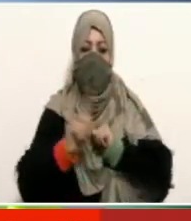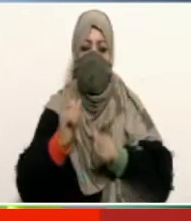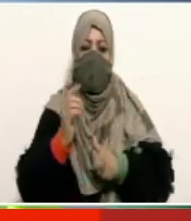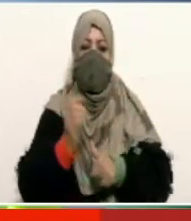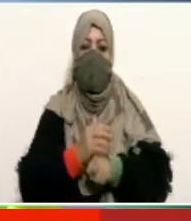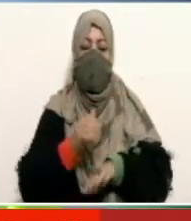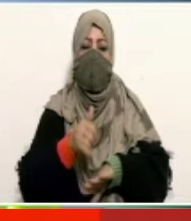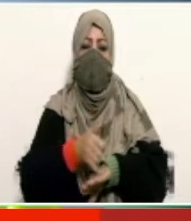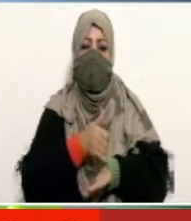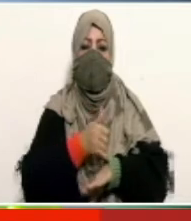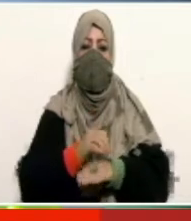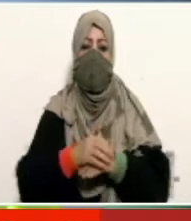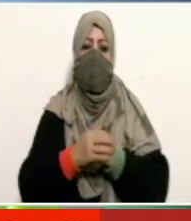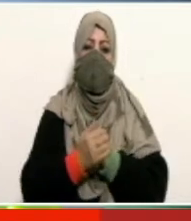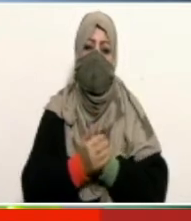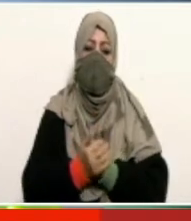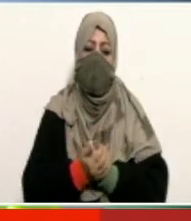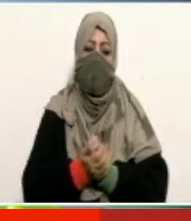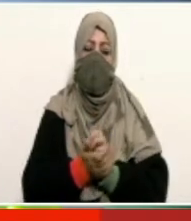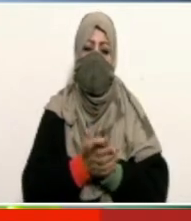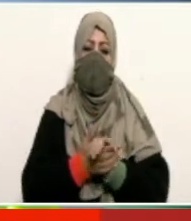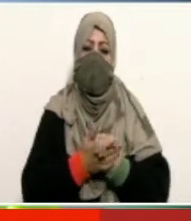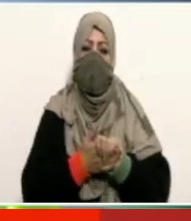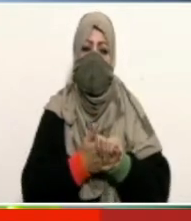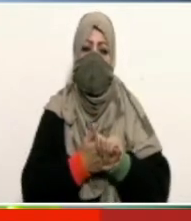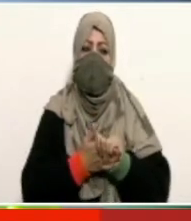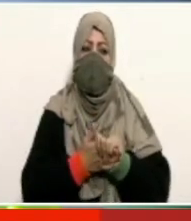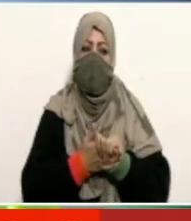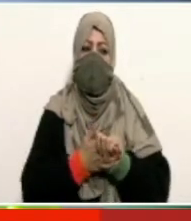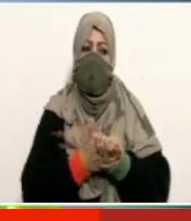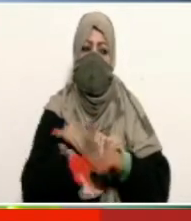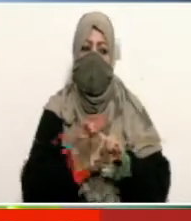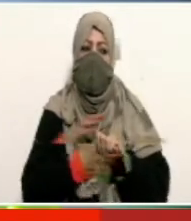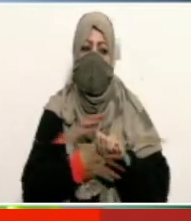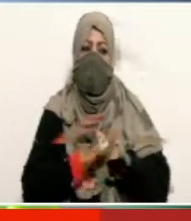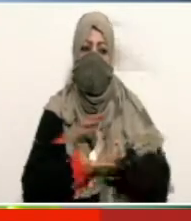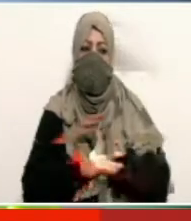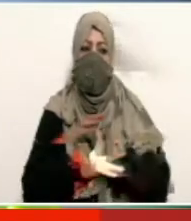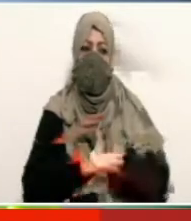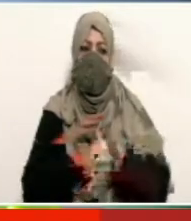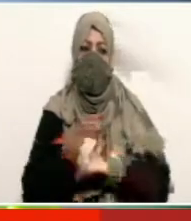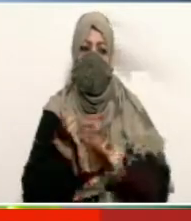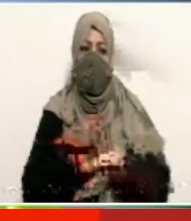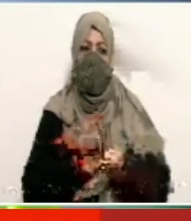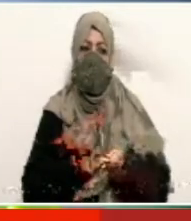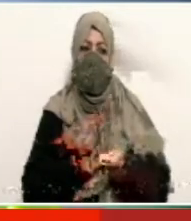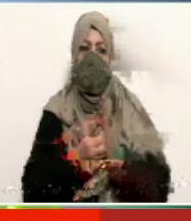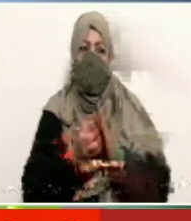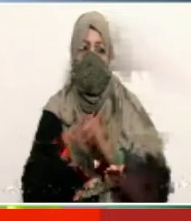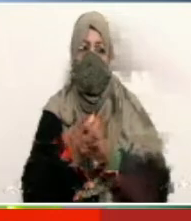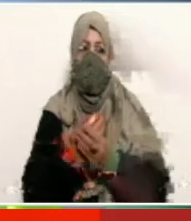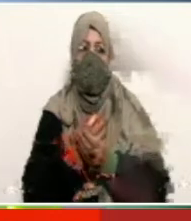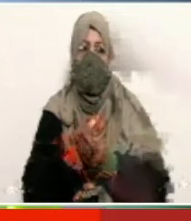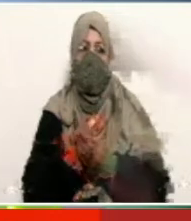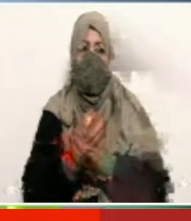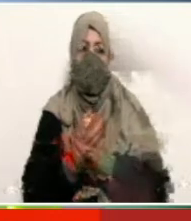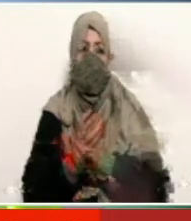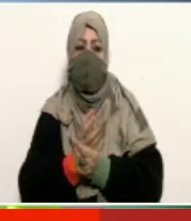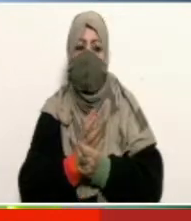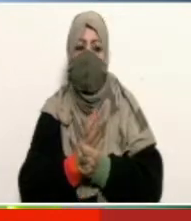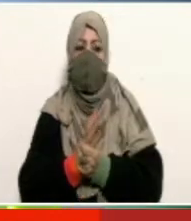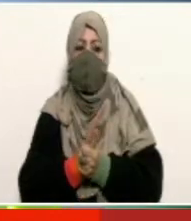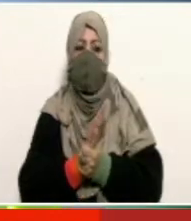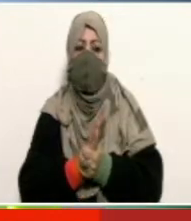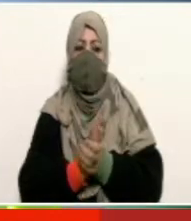باهيو. ايه. تفهم فيه ولا؟ ايه. انك جيت خطبت البنت هذه وتدير عقد على اساس انك